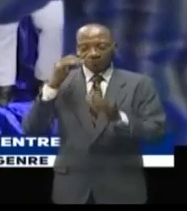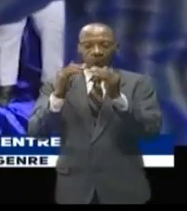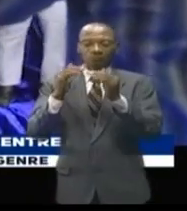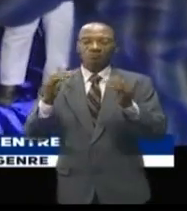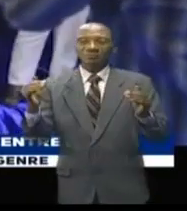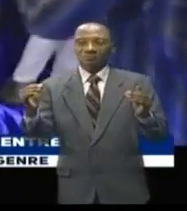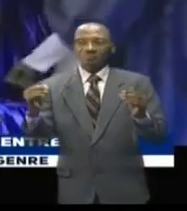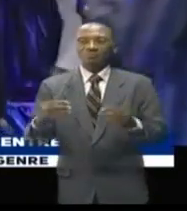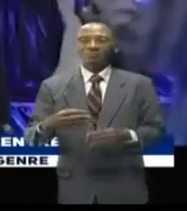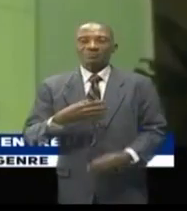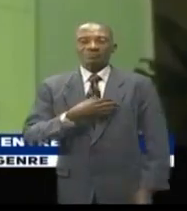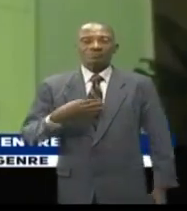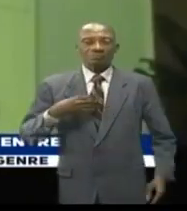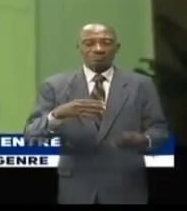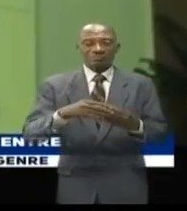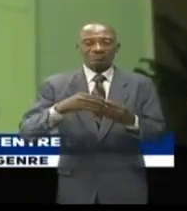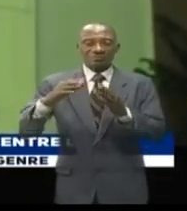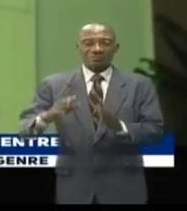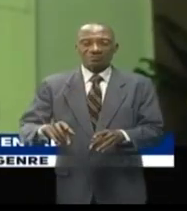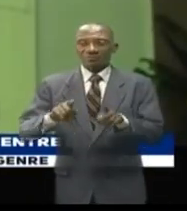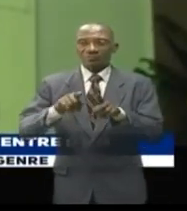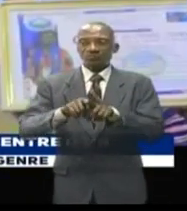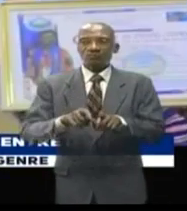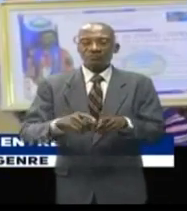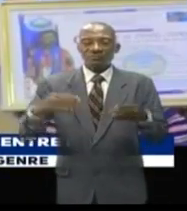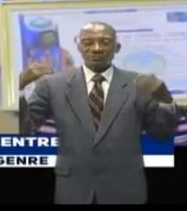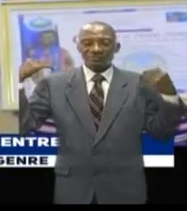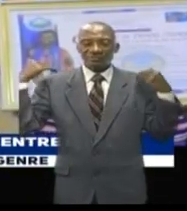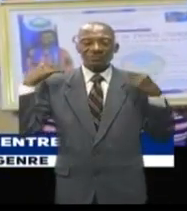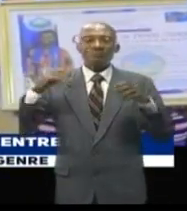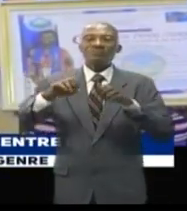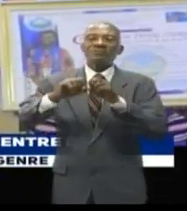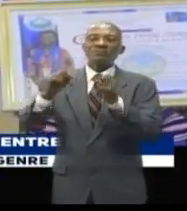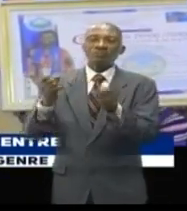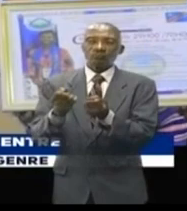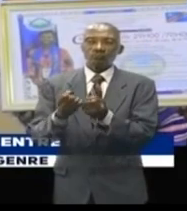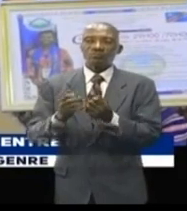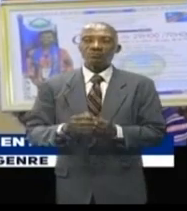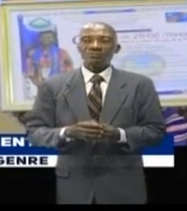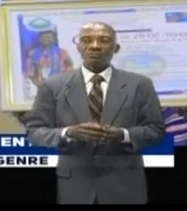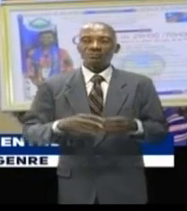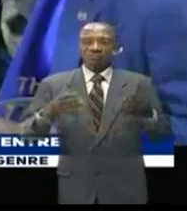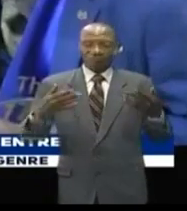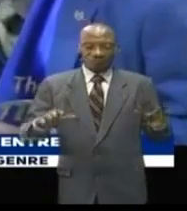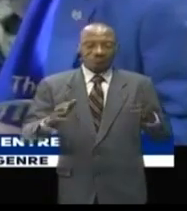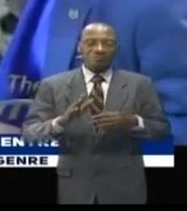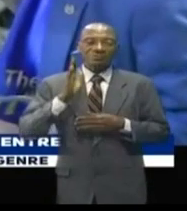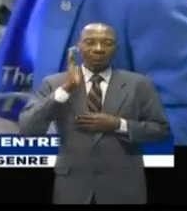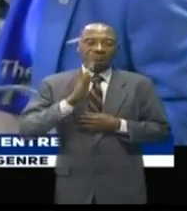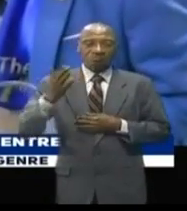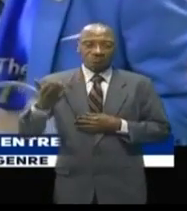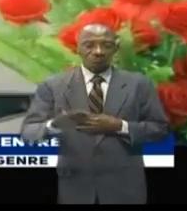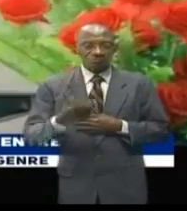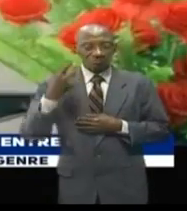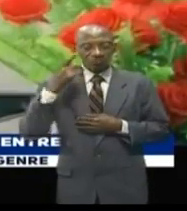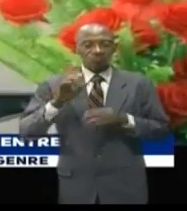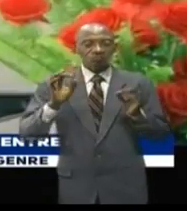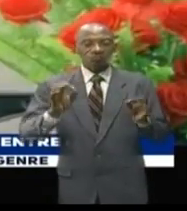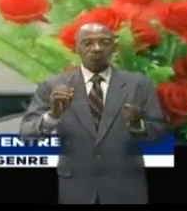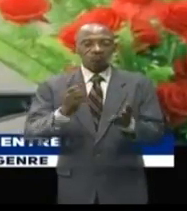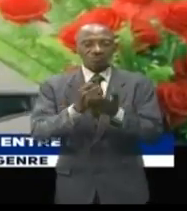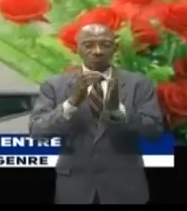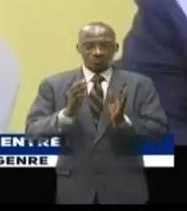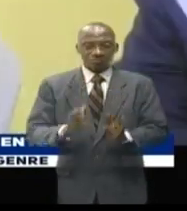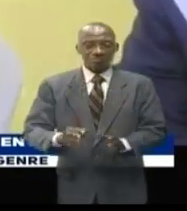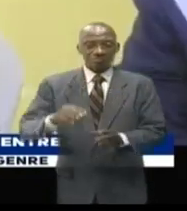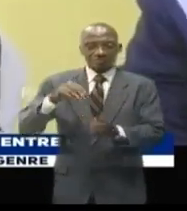une femme leader et chef d'entreprise la cérémonie se clôturée par le mot de bienvenue à la nouvelle ambassadrice au sein